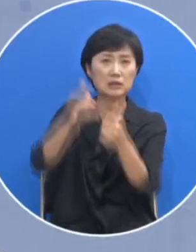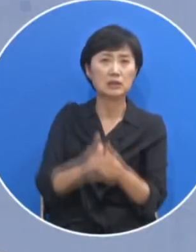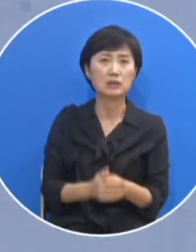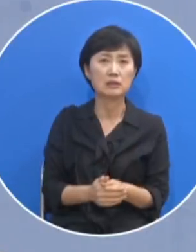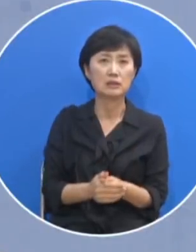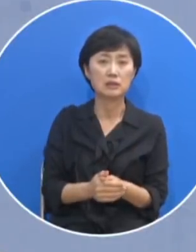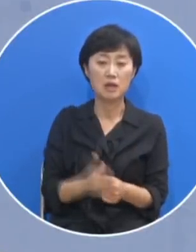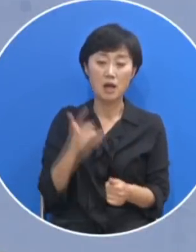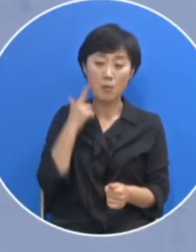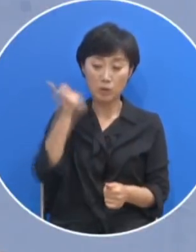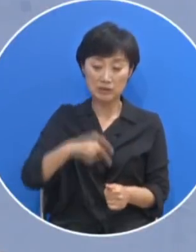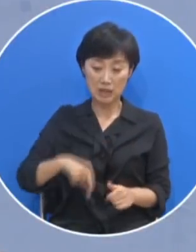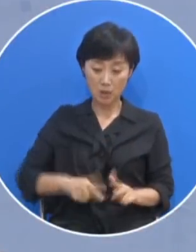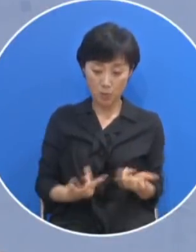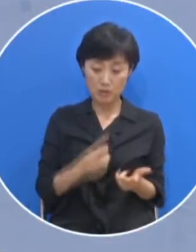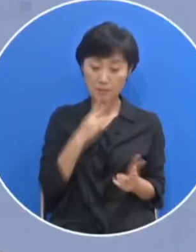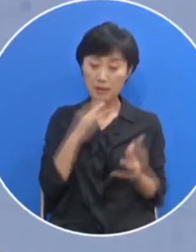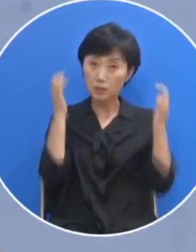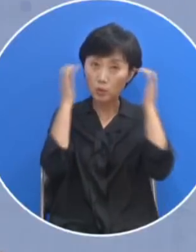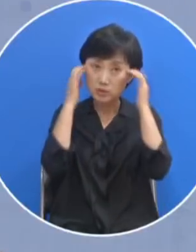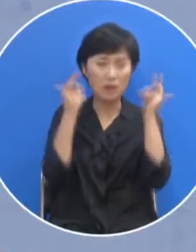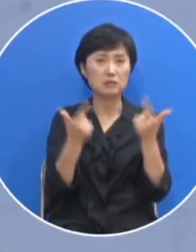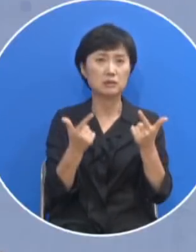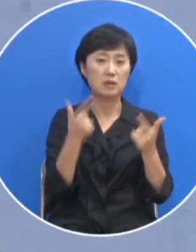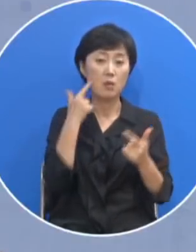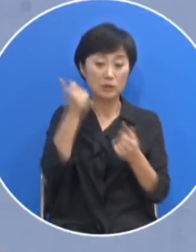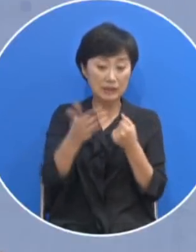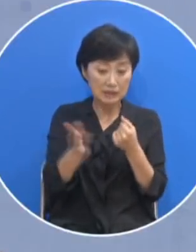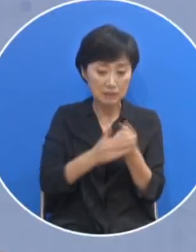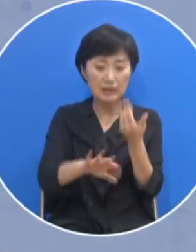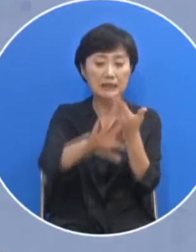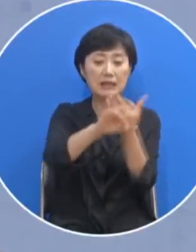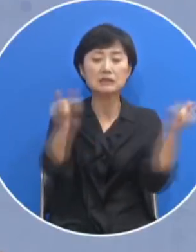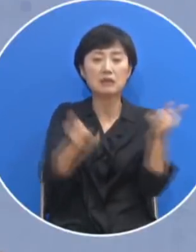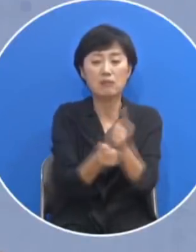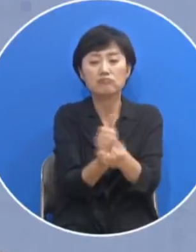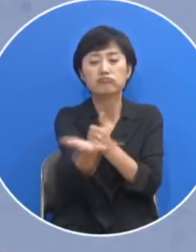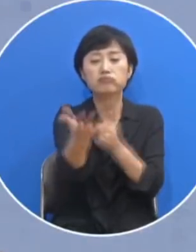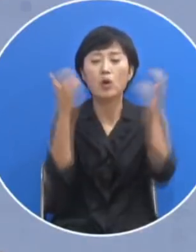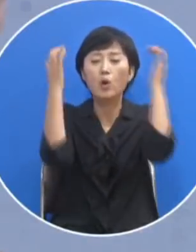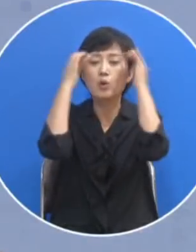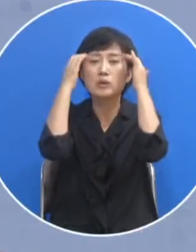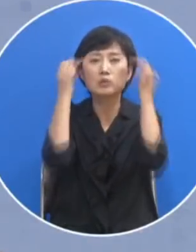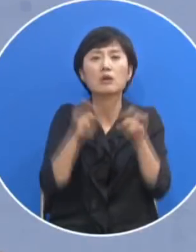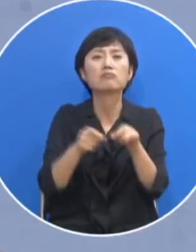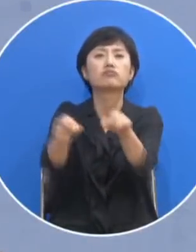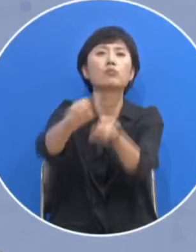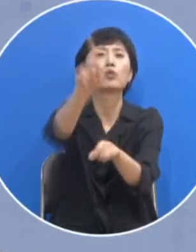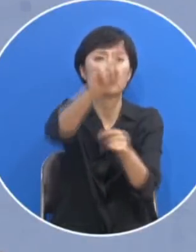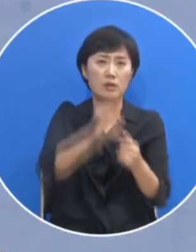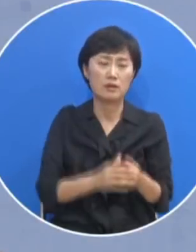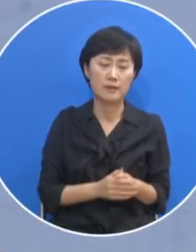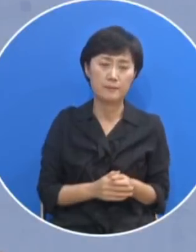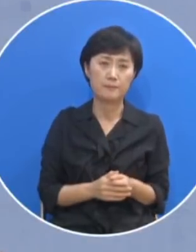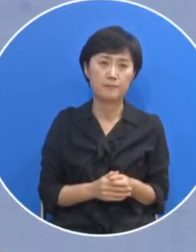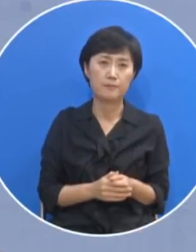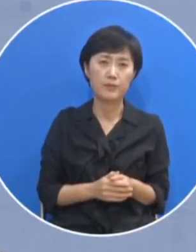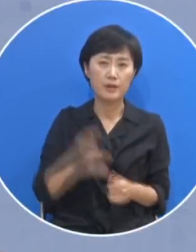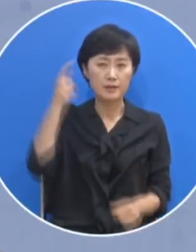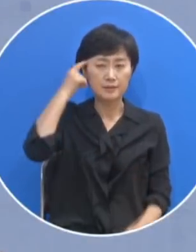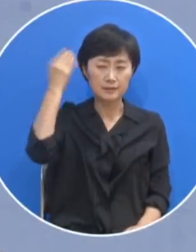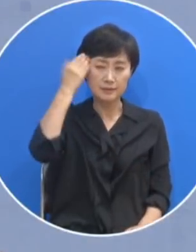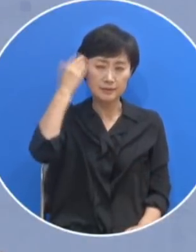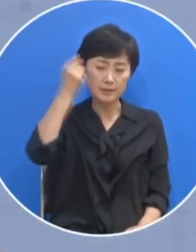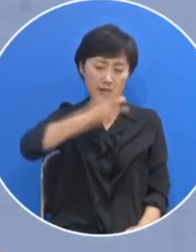고생 시정을 핑크 카르트 채도 대 이룰 때 앗 요건 me 쏘 머치 때 바울이 훌륭하고 아무리 대단해도 이거 모른다 들리고 노말